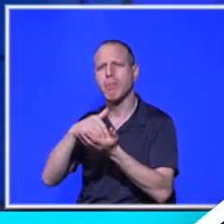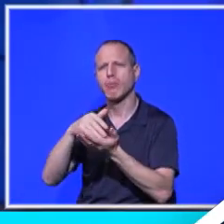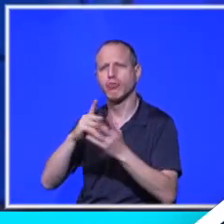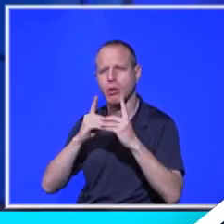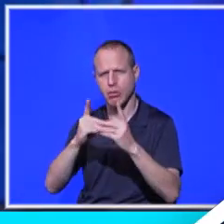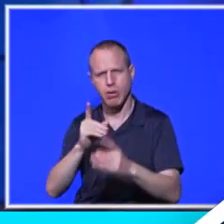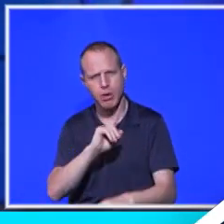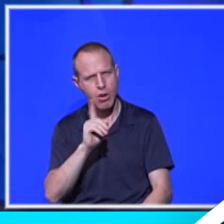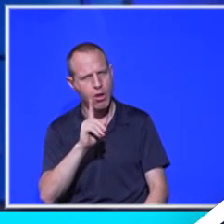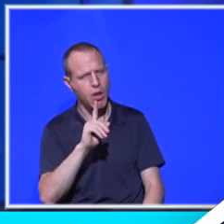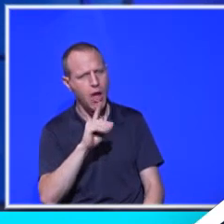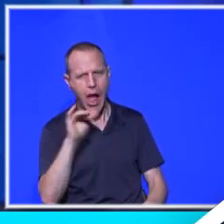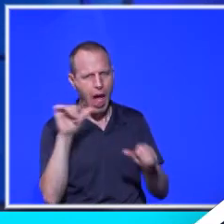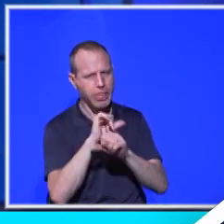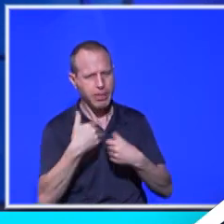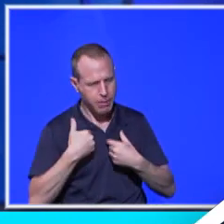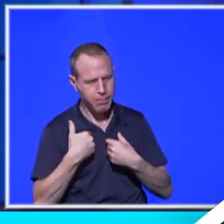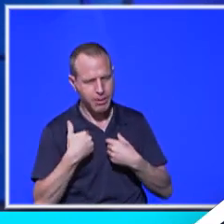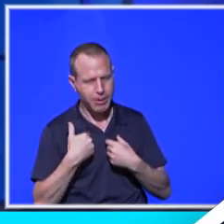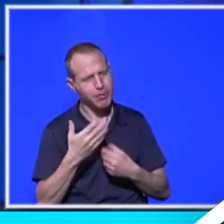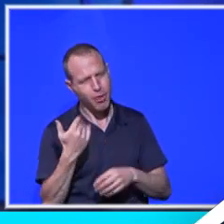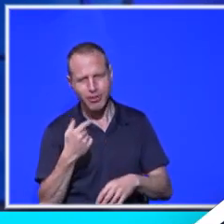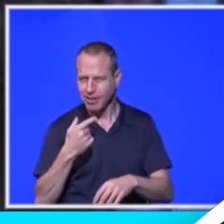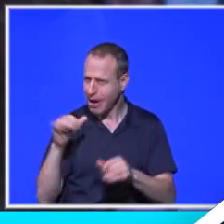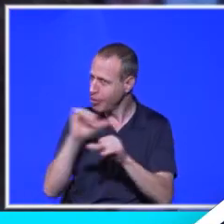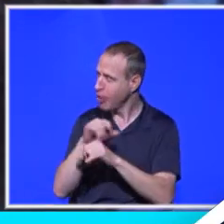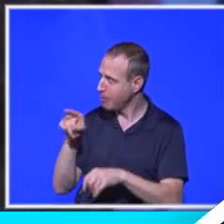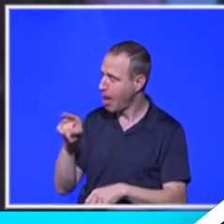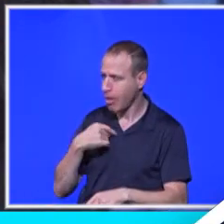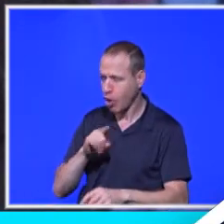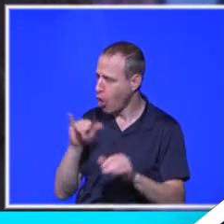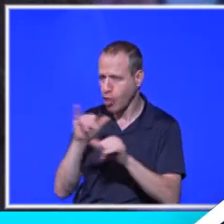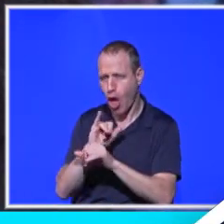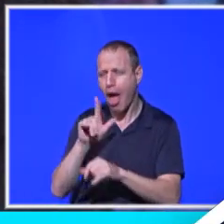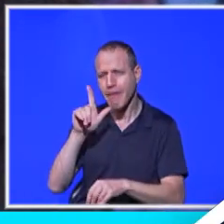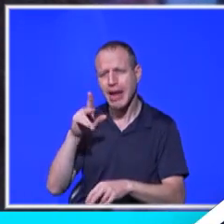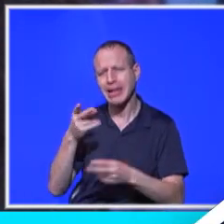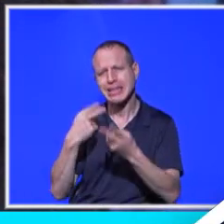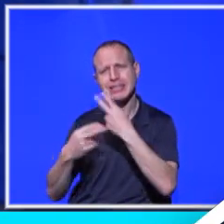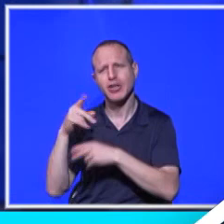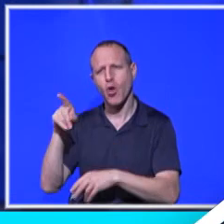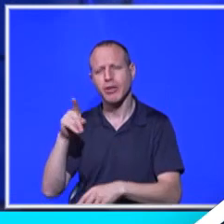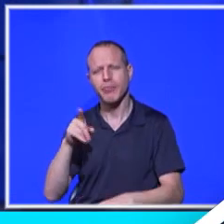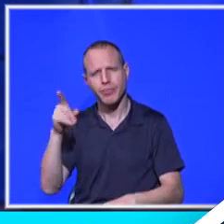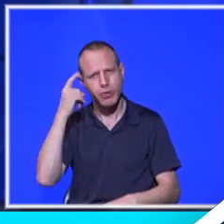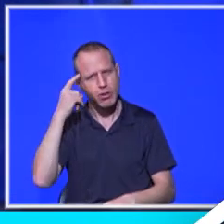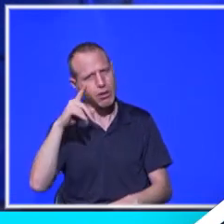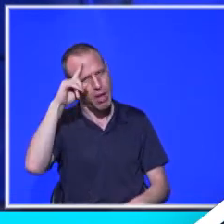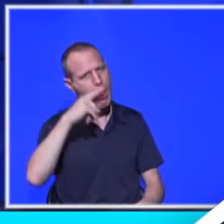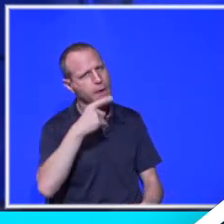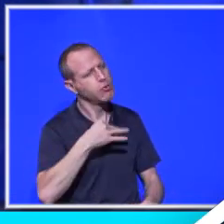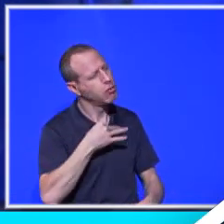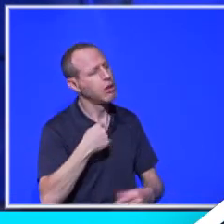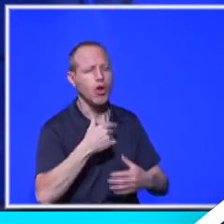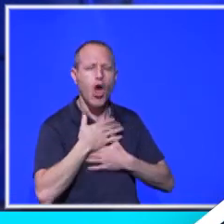לא, אל תטיבי, בואי. לטעות בך אני לא טועה, אבל זה החזיר אותך ישר. את יודעת, אבא שלי, אני אוהב